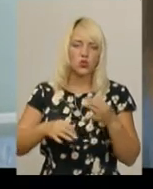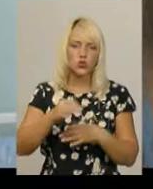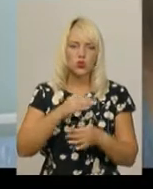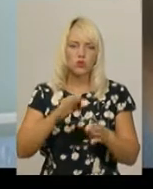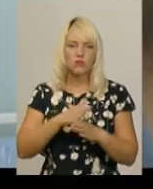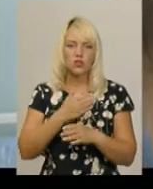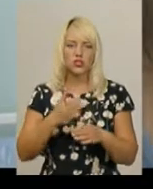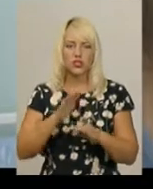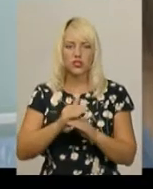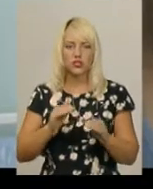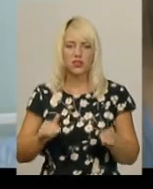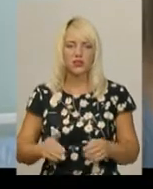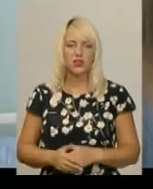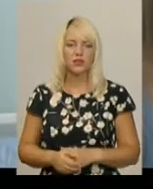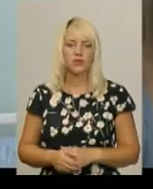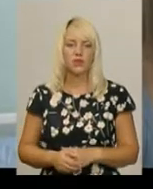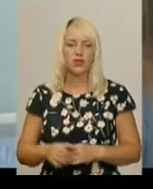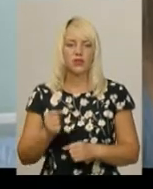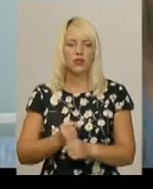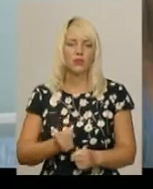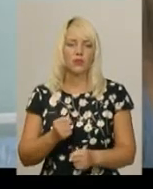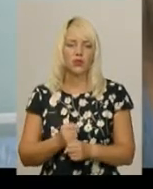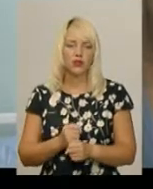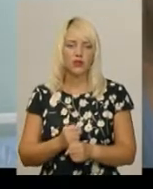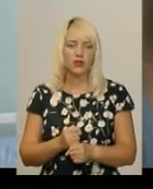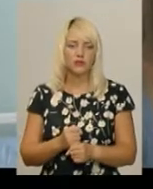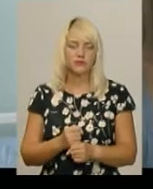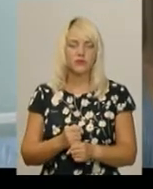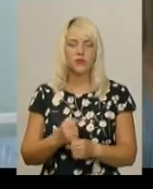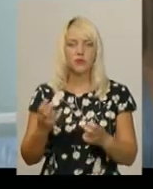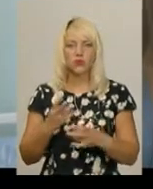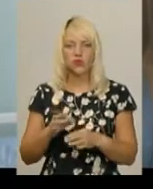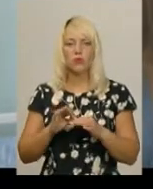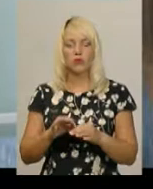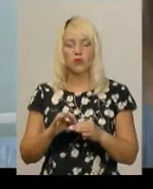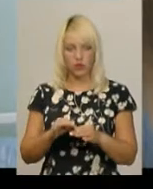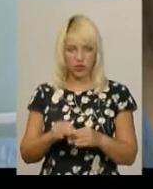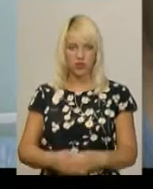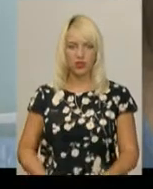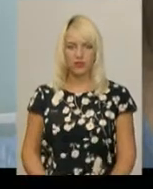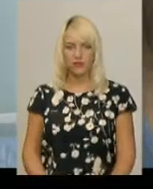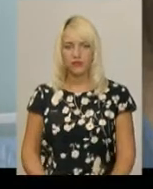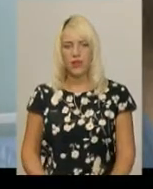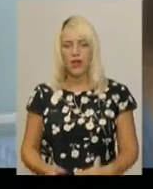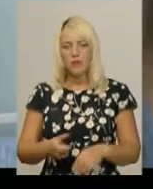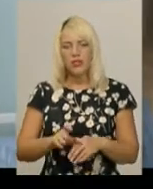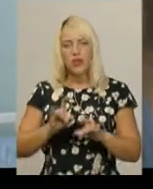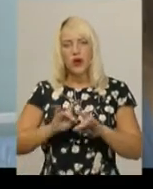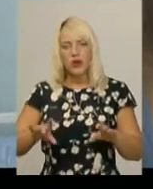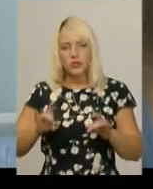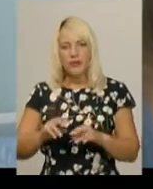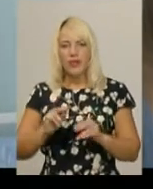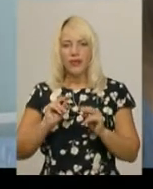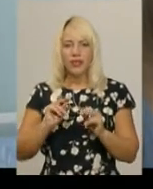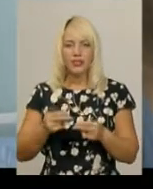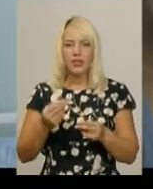дітьми, як він сам. Робота повинна проводитись більше, як розповідати, чим